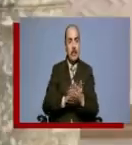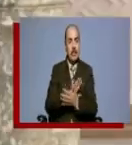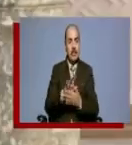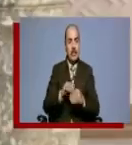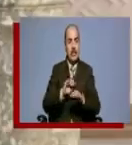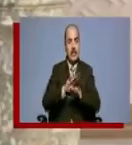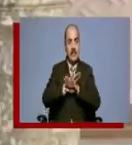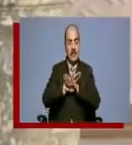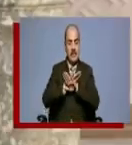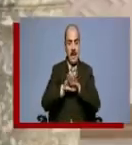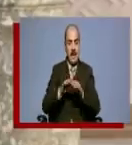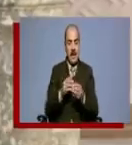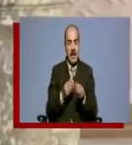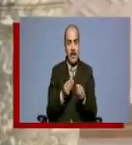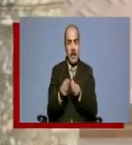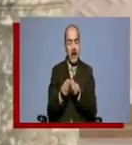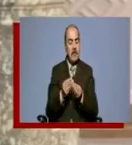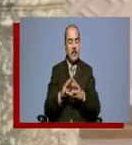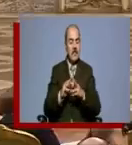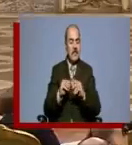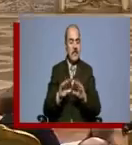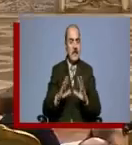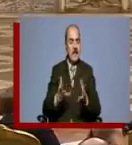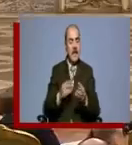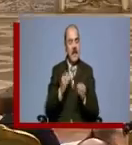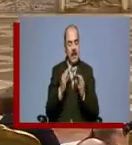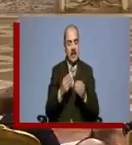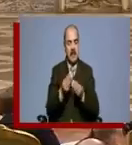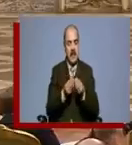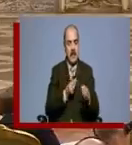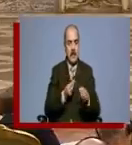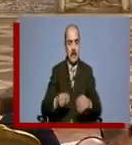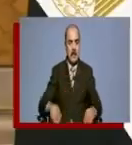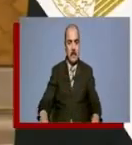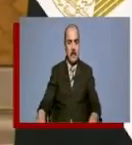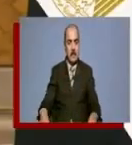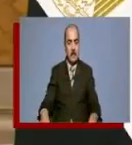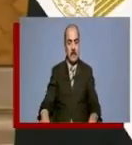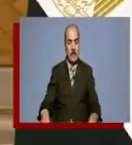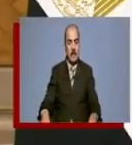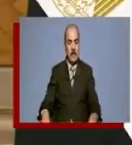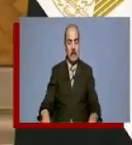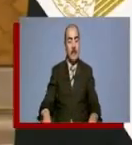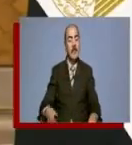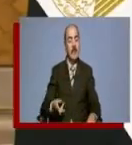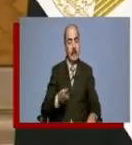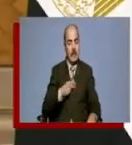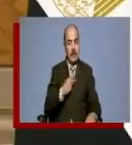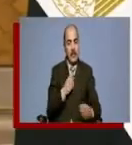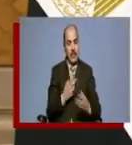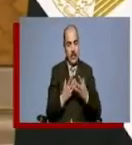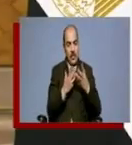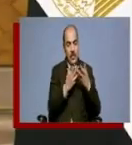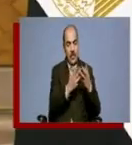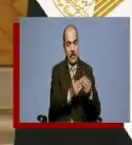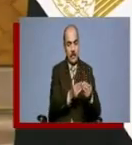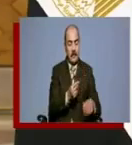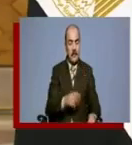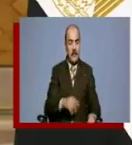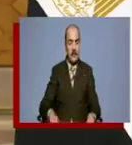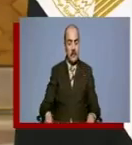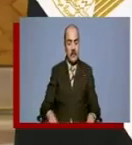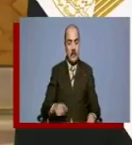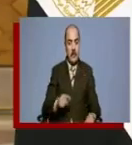التاريخ يعني احنا داخلين على قصه وعلى مسار لهجمه جديده على منطقه هي الاعلى في